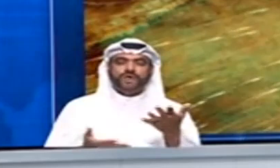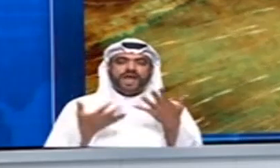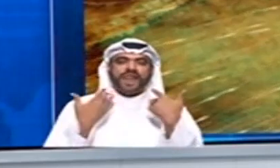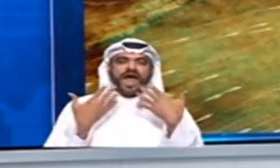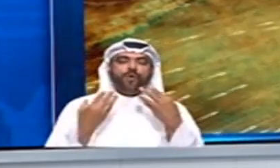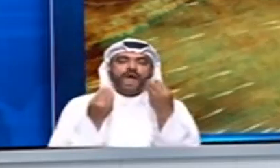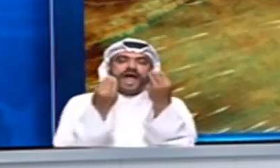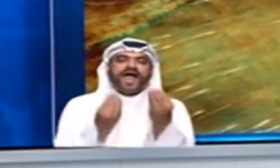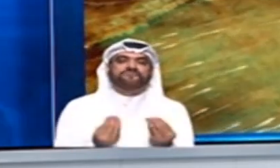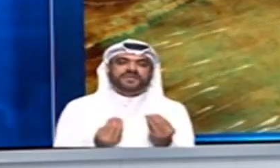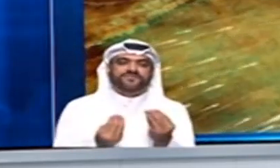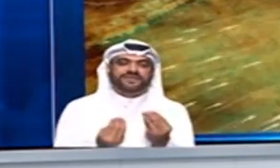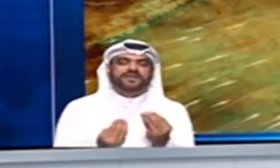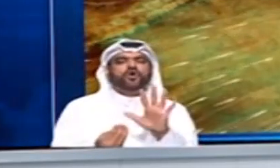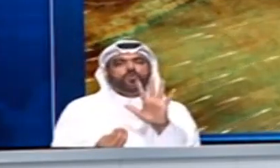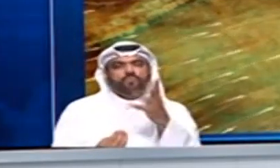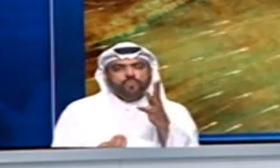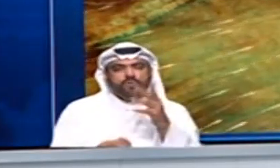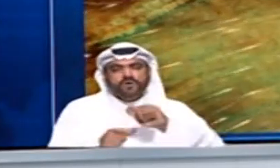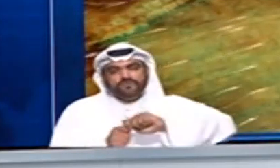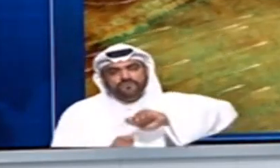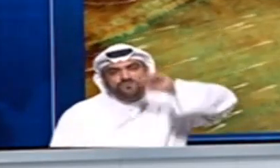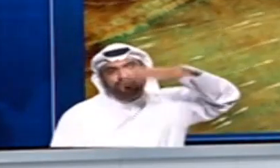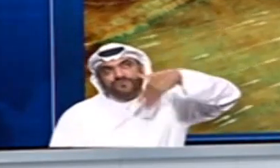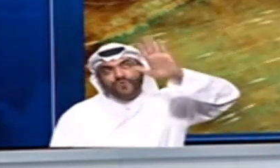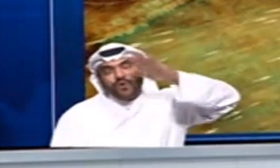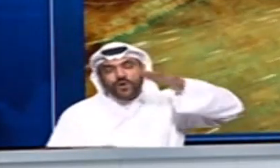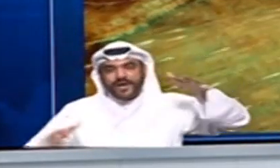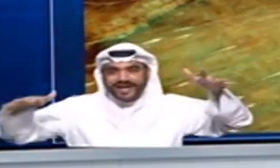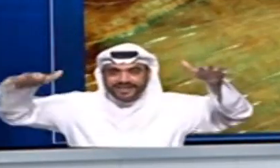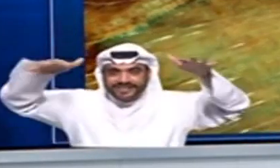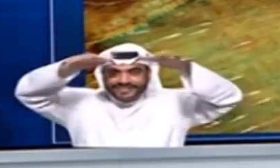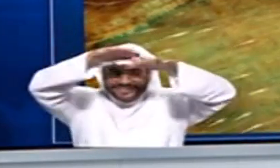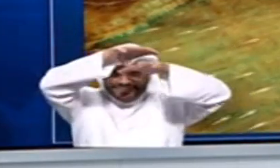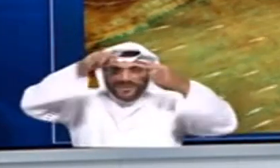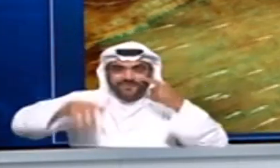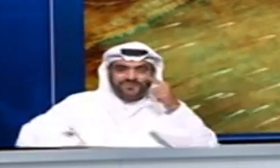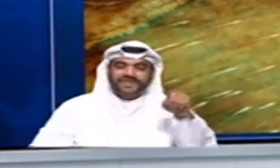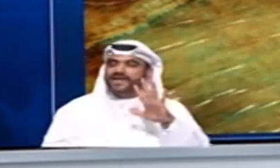6 إلى 30 كيلومتر في الساعة في فرص لعبور بعض السحب العالية. درجات الحرارة تتراوح ما بين